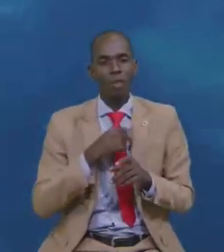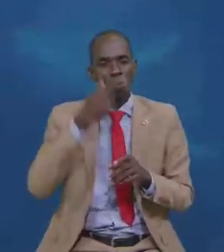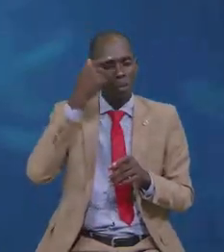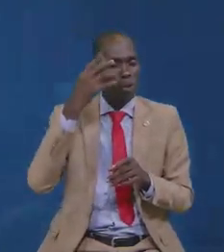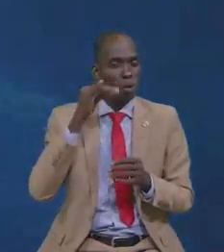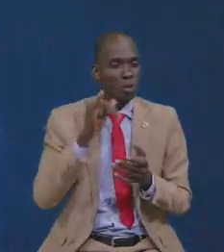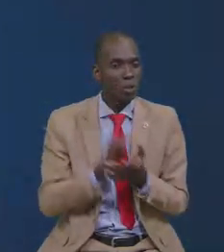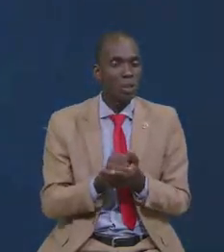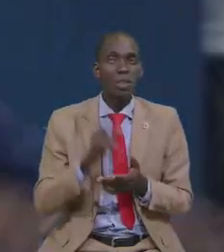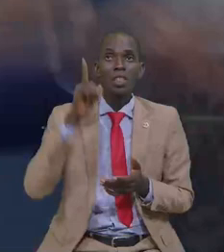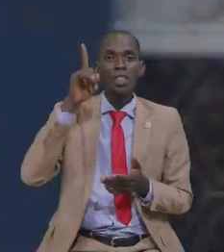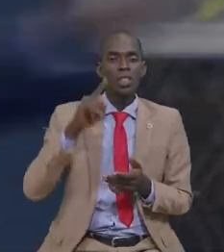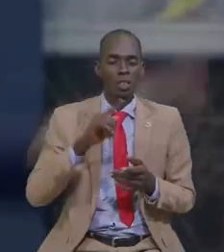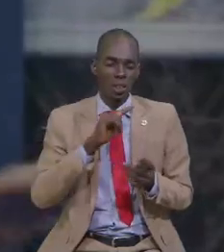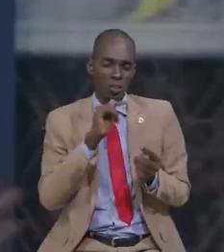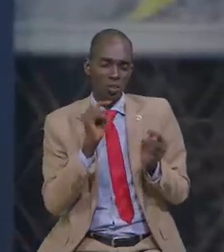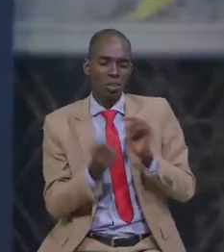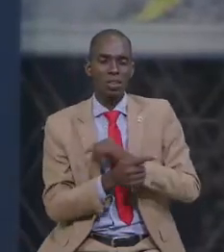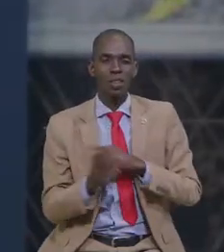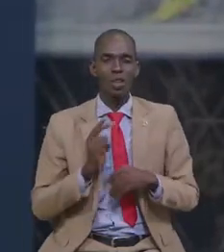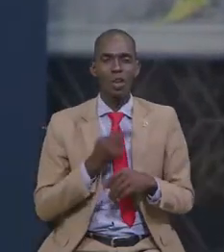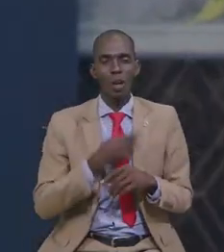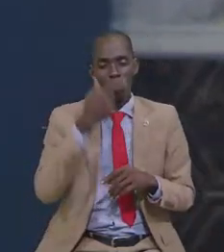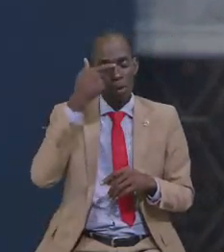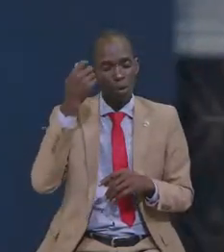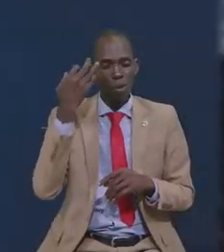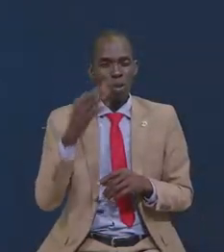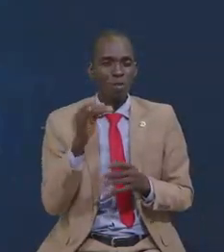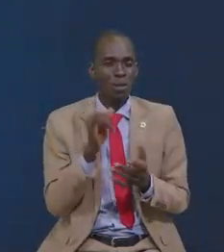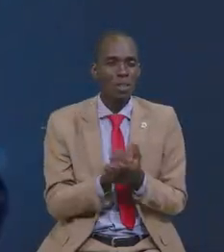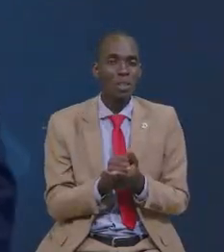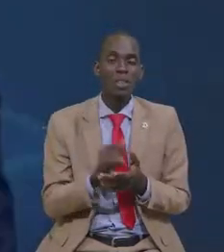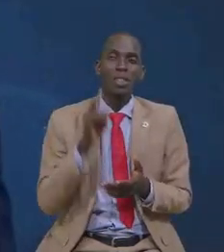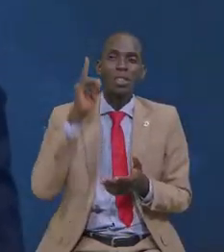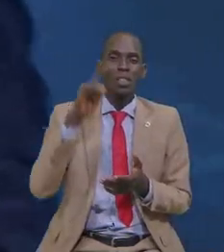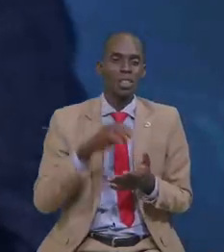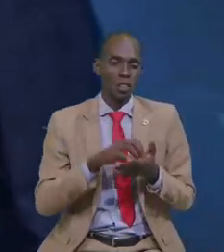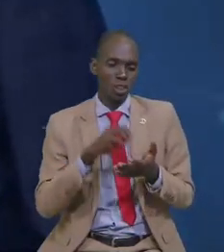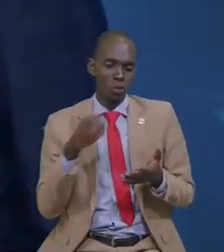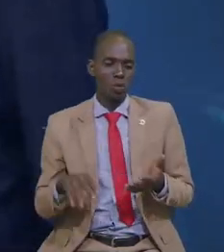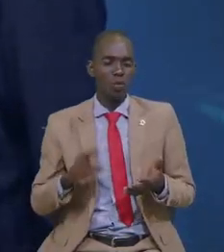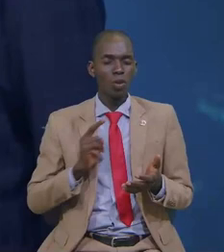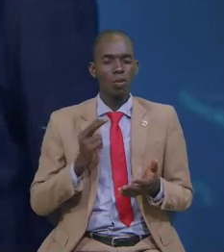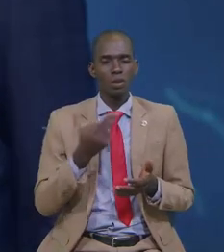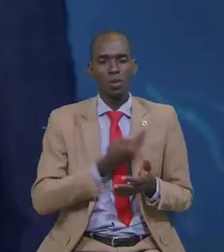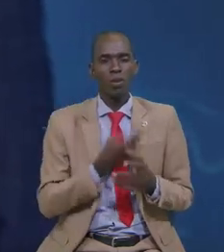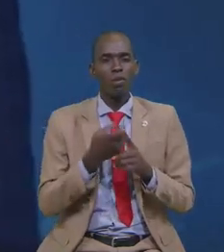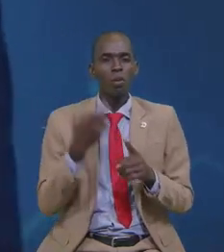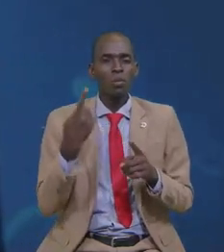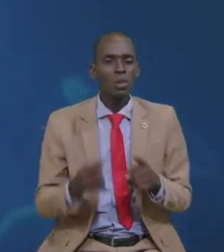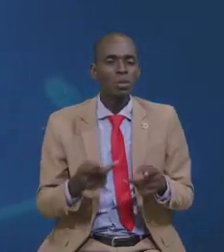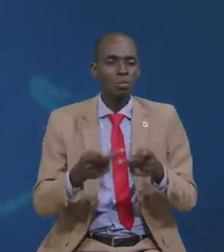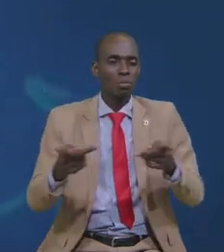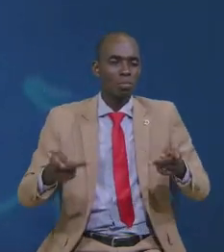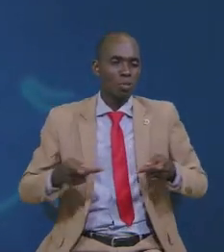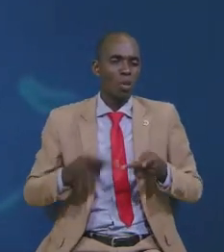À cause de cela, il nous a élevés, transportés. À cause de cela, il nous a ôtés